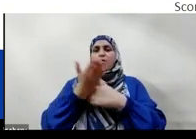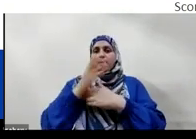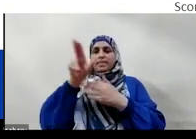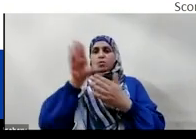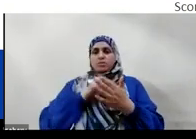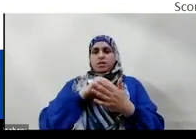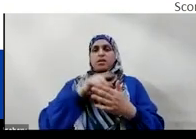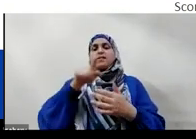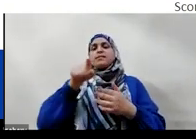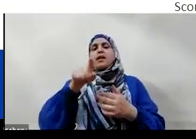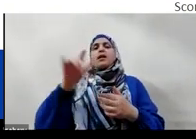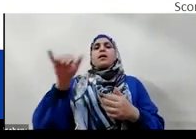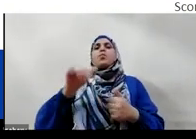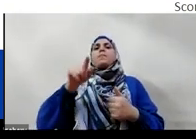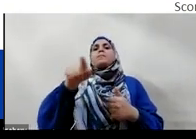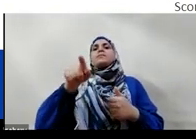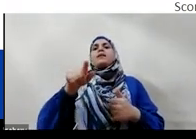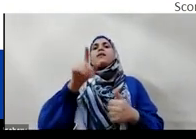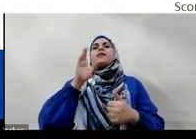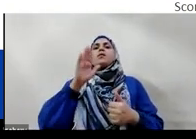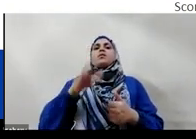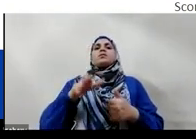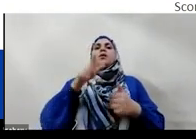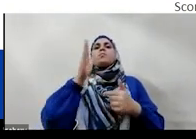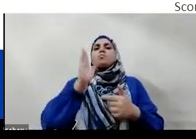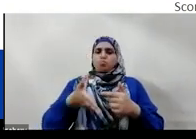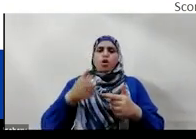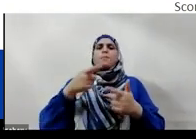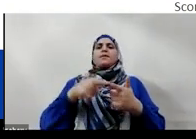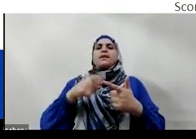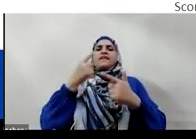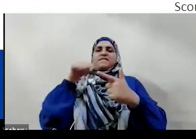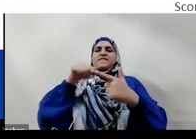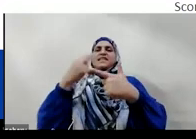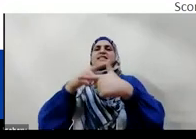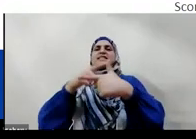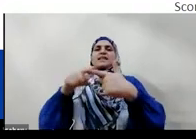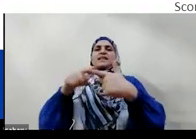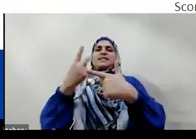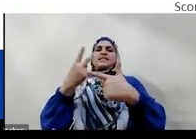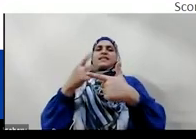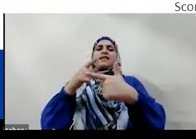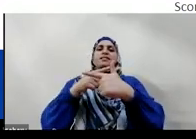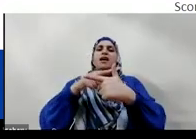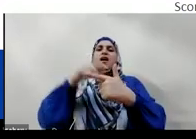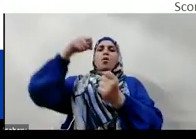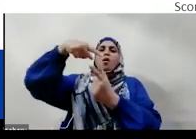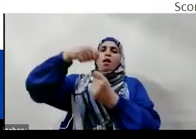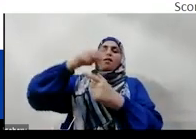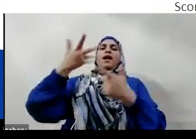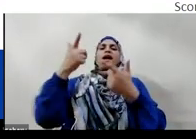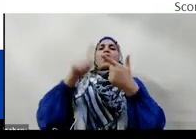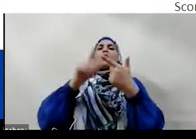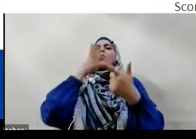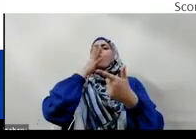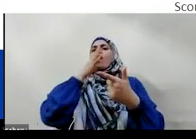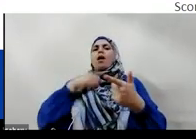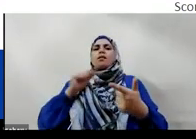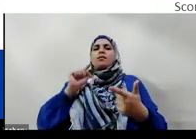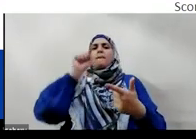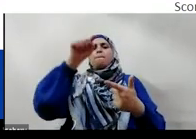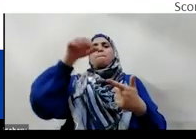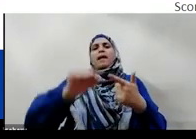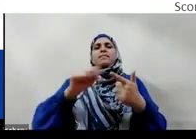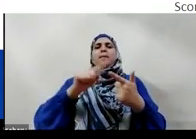هي الحاجة الوحيدة فقط اللي مسموح إن حضراتكم تسلموها هارد كوبي، ف فحضراتكم عندكم طريقتين تسلموا بيها